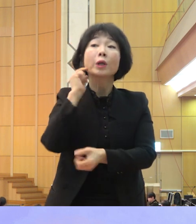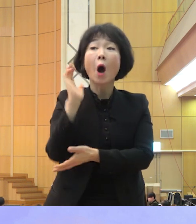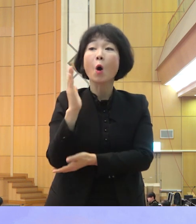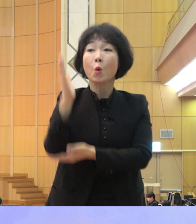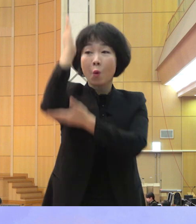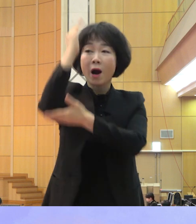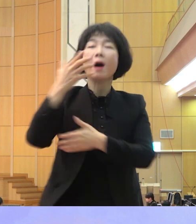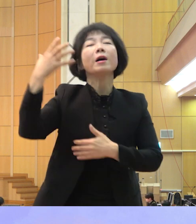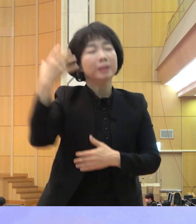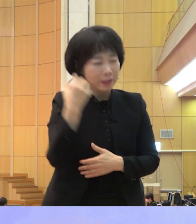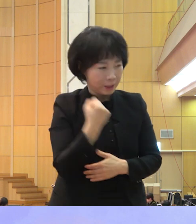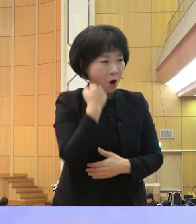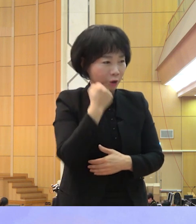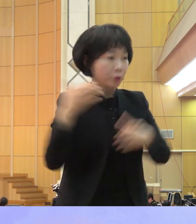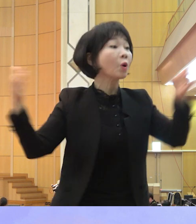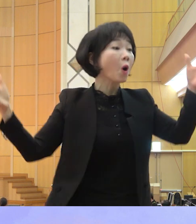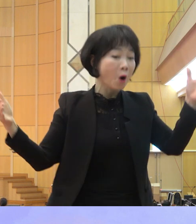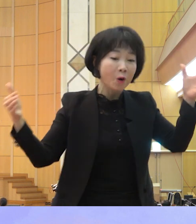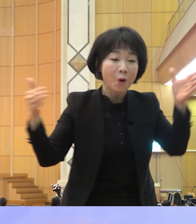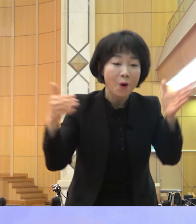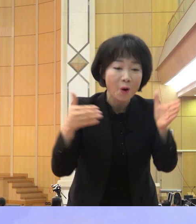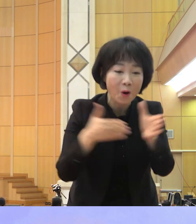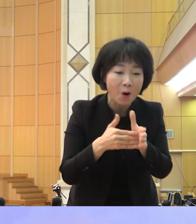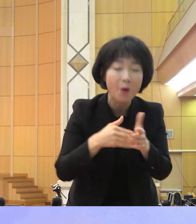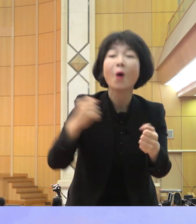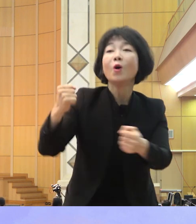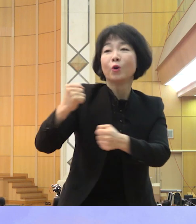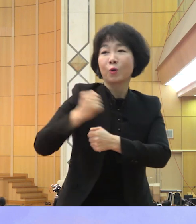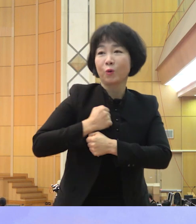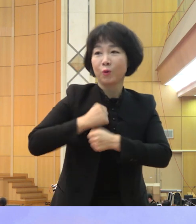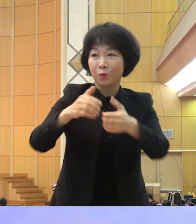승전하고 영광을 얻도록